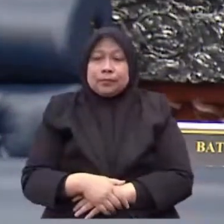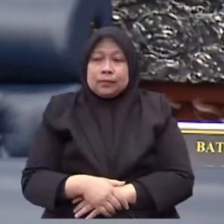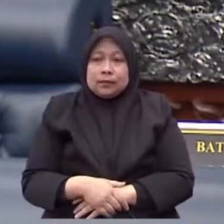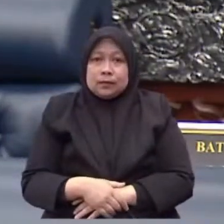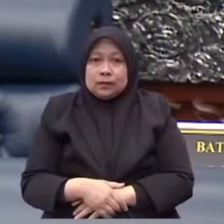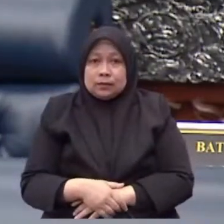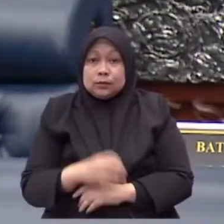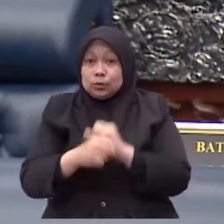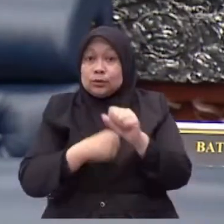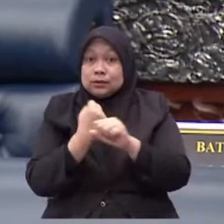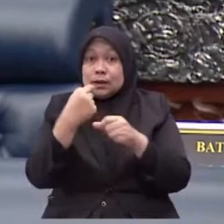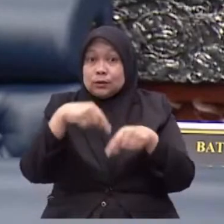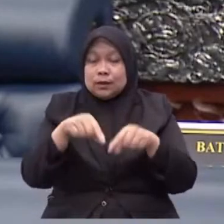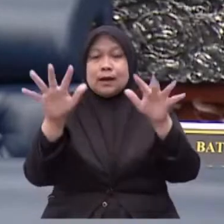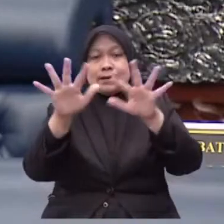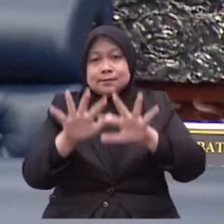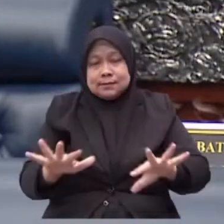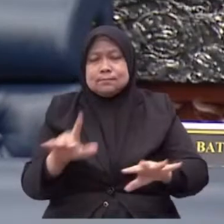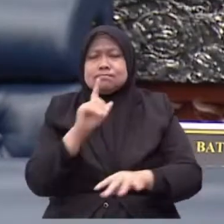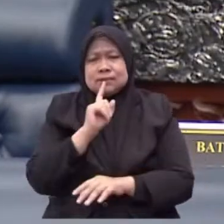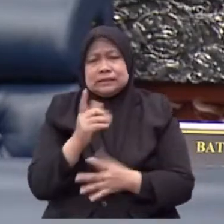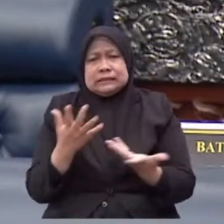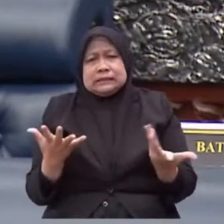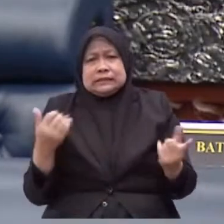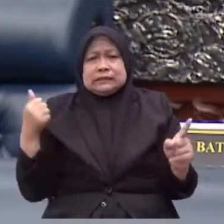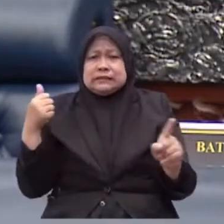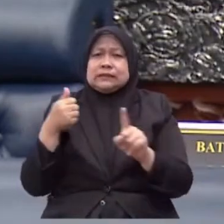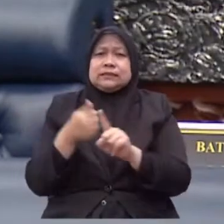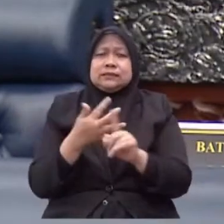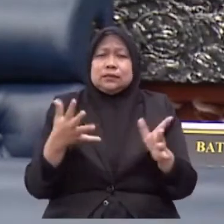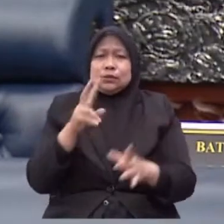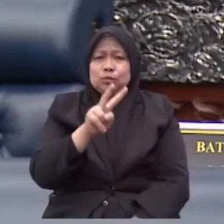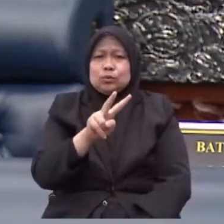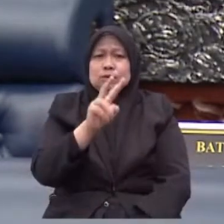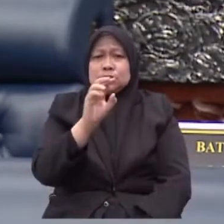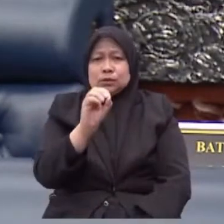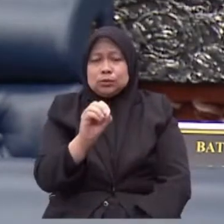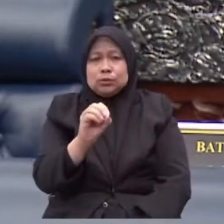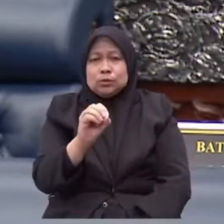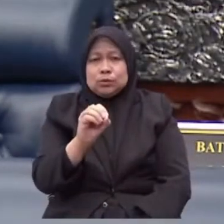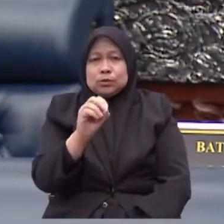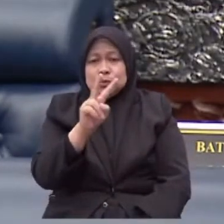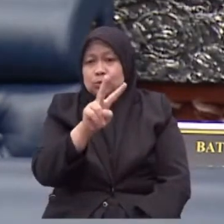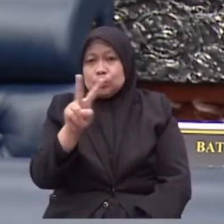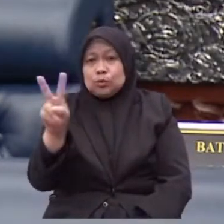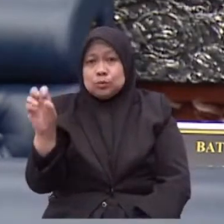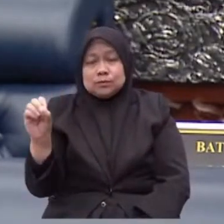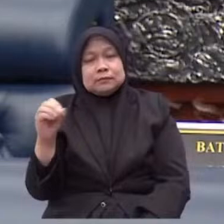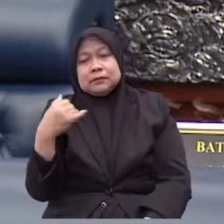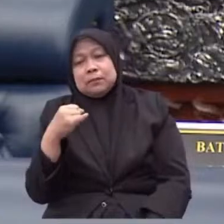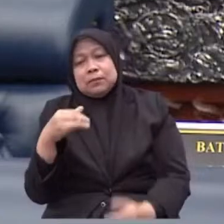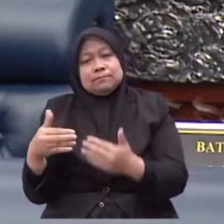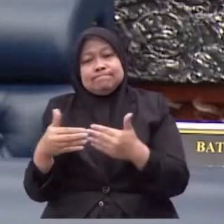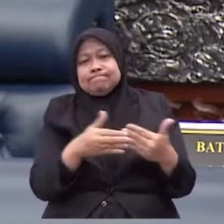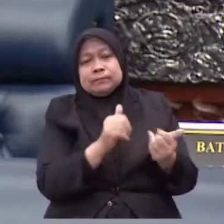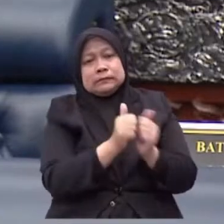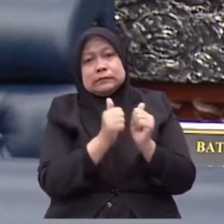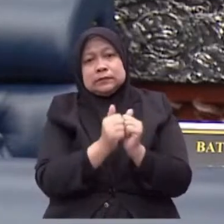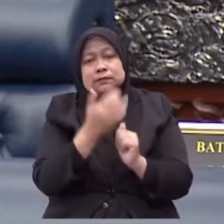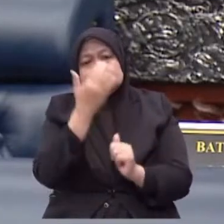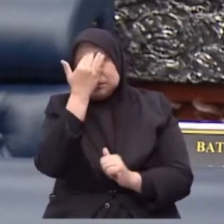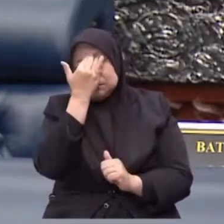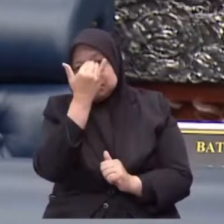untuk tahun ini Asia Games kesannya seramai 220 orang atlet tidak dapat meneruskan latihan